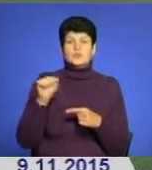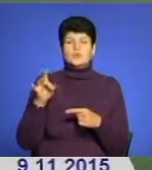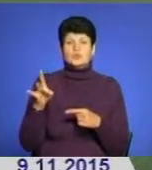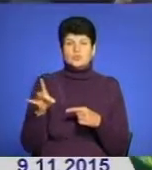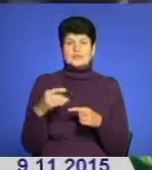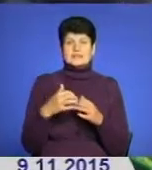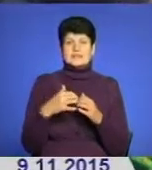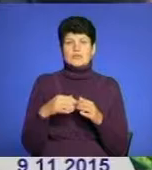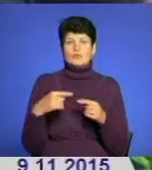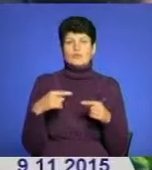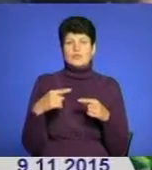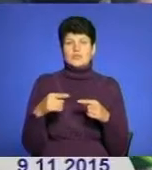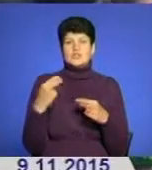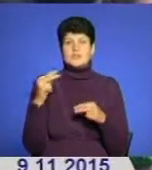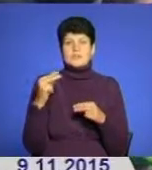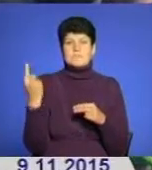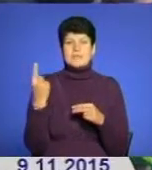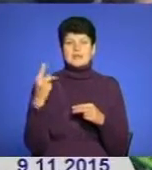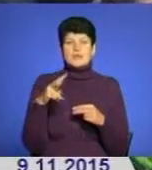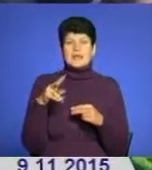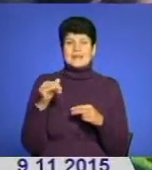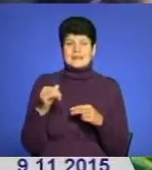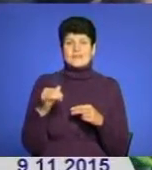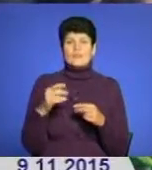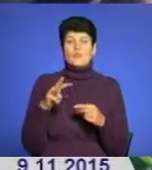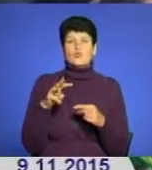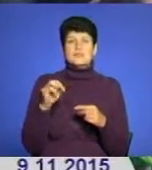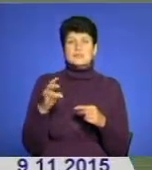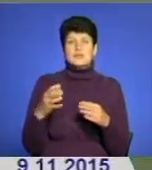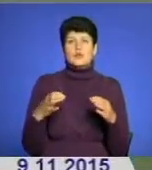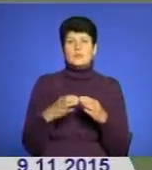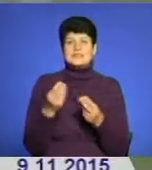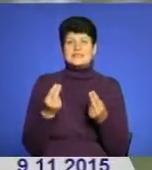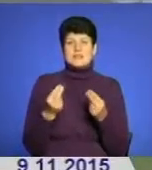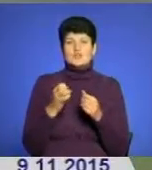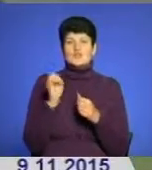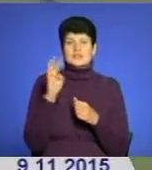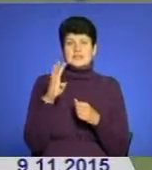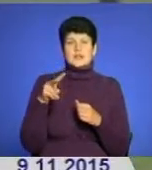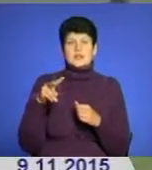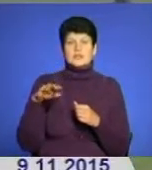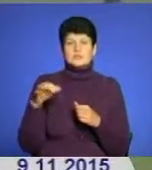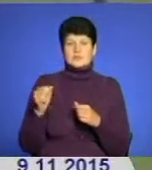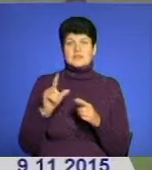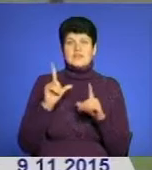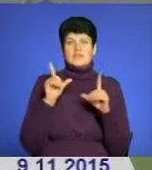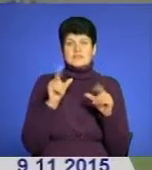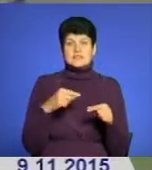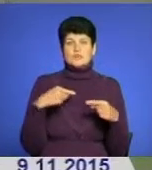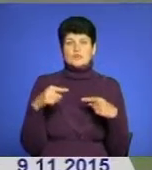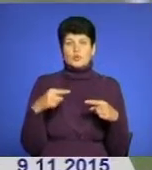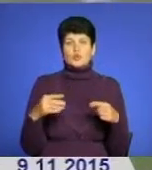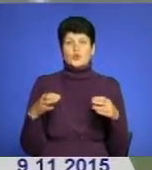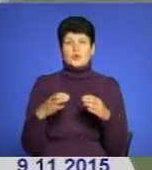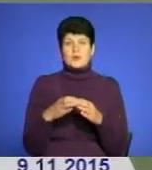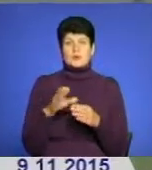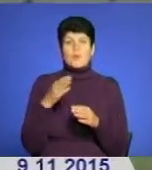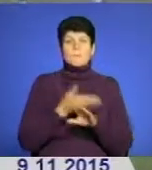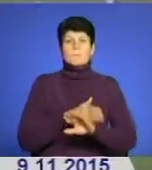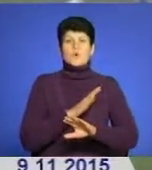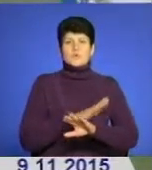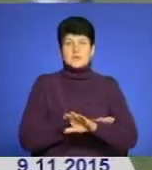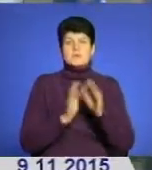серед команд першої ліги муніципальна команда Тернополя зіграє 14 листопада на виїзді з футбольною командою Полтава. А в